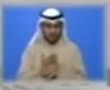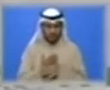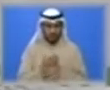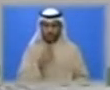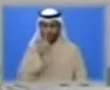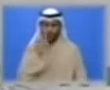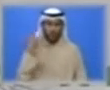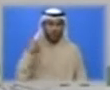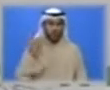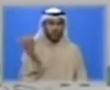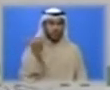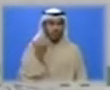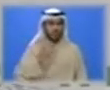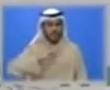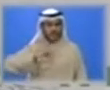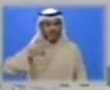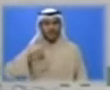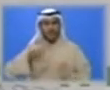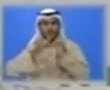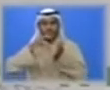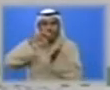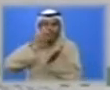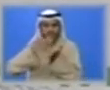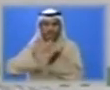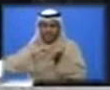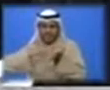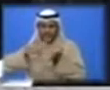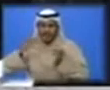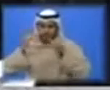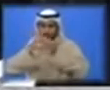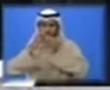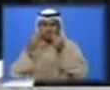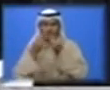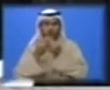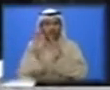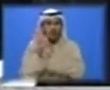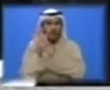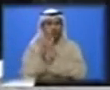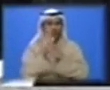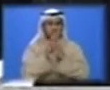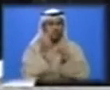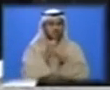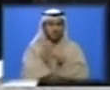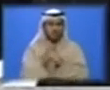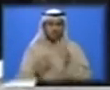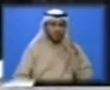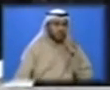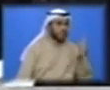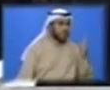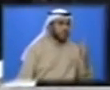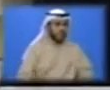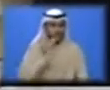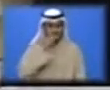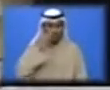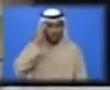مهمة من خلال العديد من الجمعيات النسائية والأنشطة المجتمعية الأخرى، حيث ساهمت المرأة الكويتية